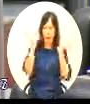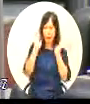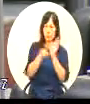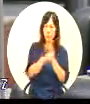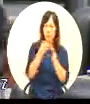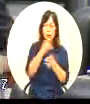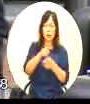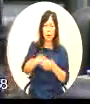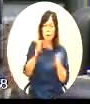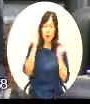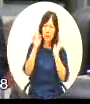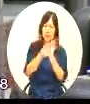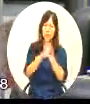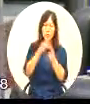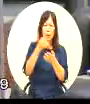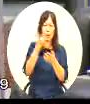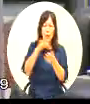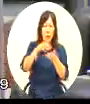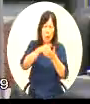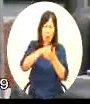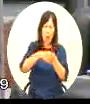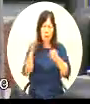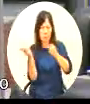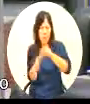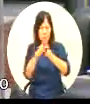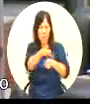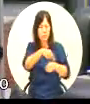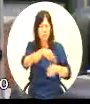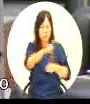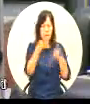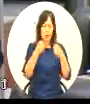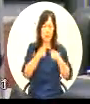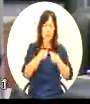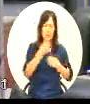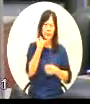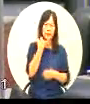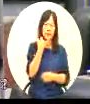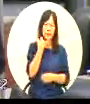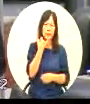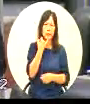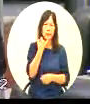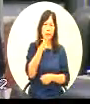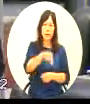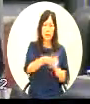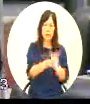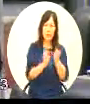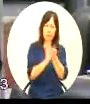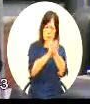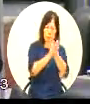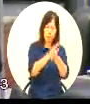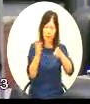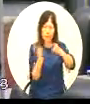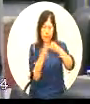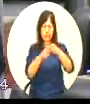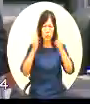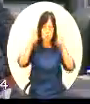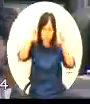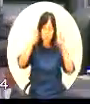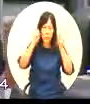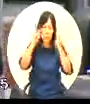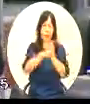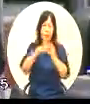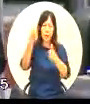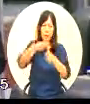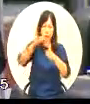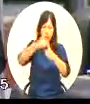收听国小小朋友，很多软式棒球小朋友可以去那边练习。那我想这次整个我们在推动棒球运动，甚至在培